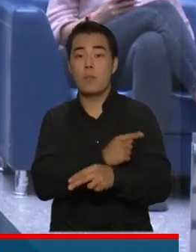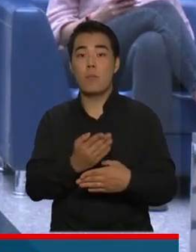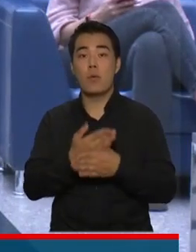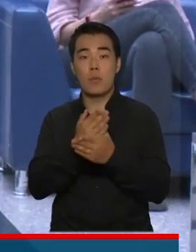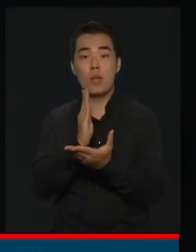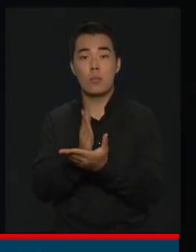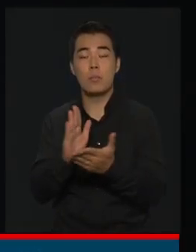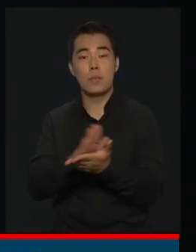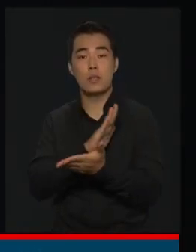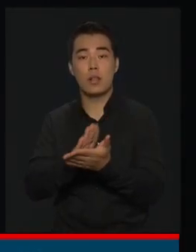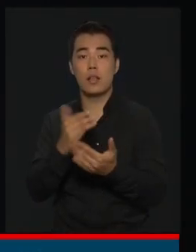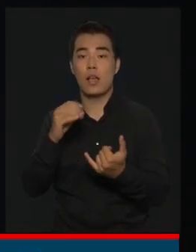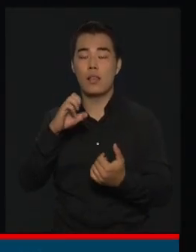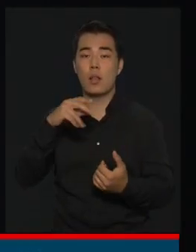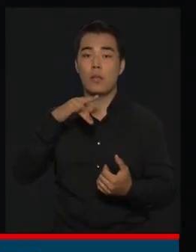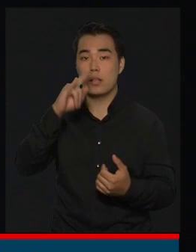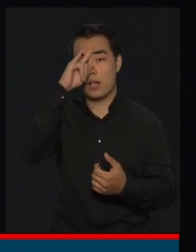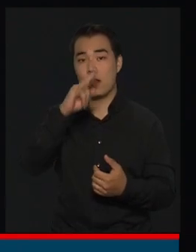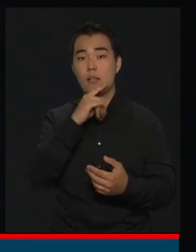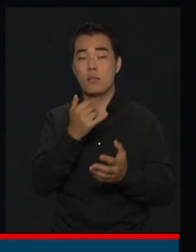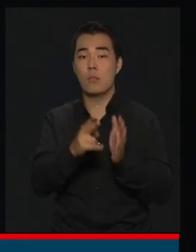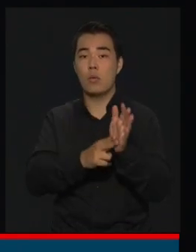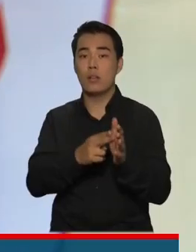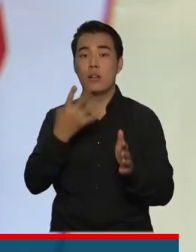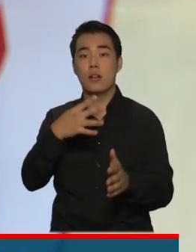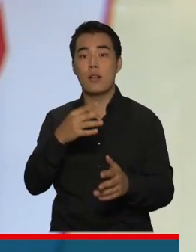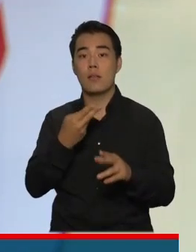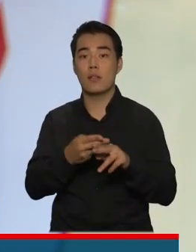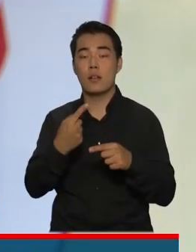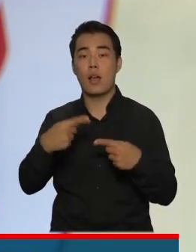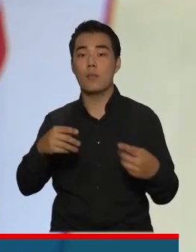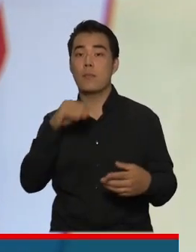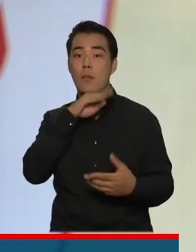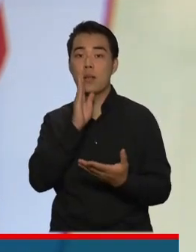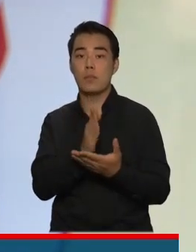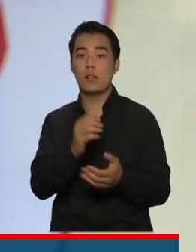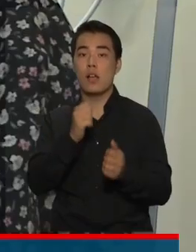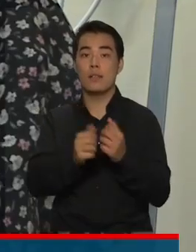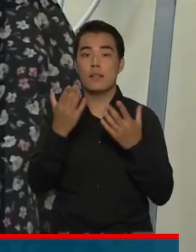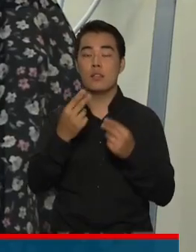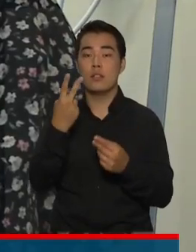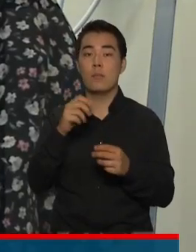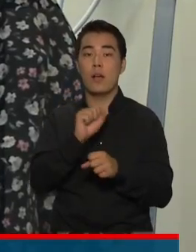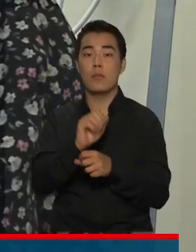көрсету тегін. Саламатты Қазақстан медициналық пойызында 40-тан аса маман бар. Әр өңірге 2 күн аялдайды.